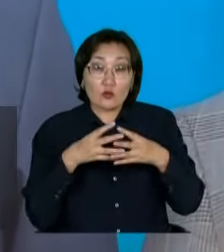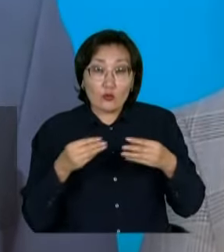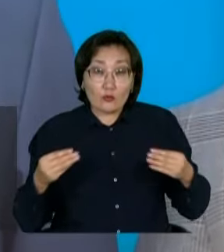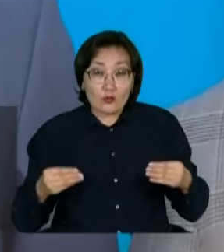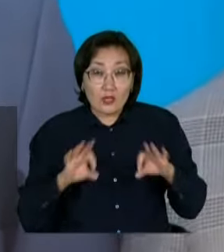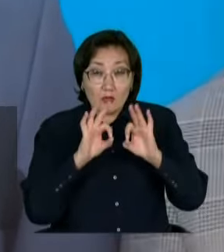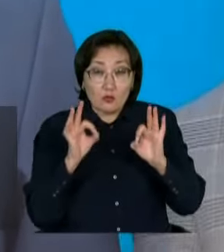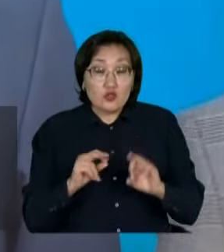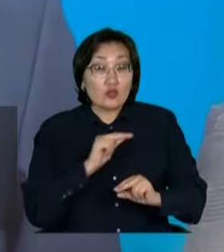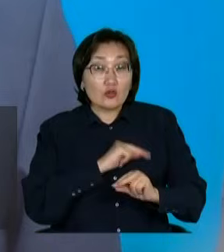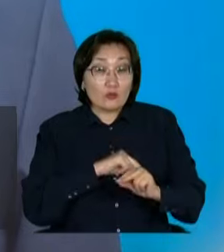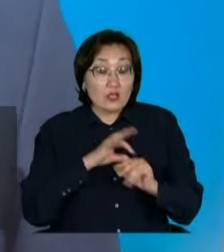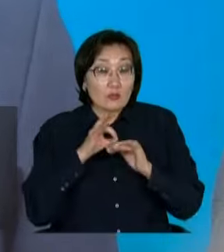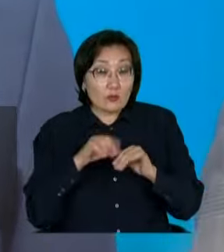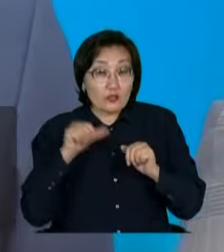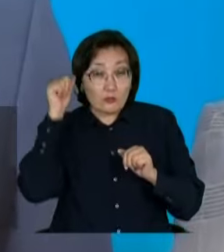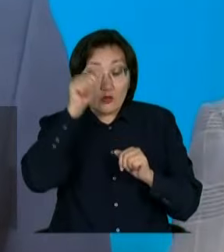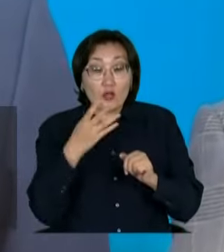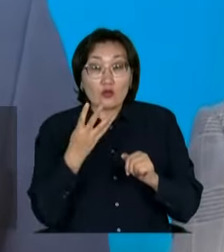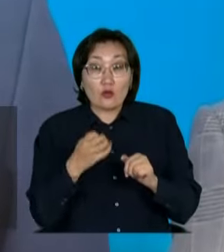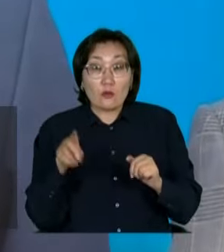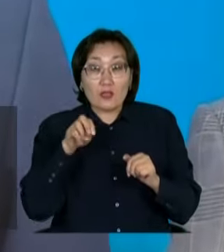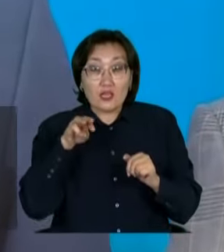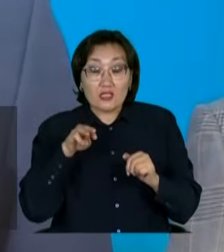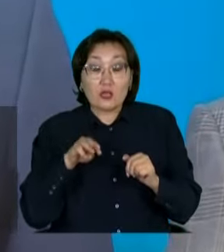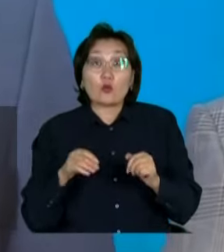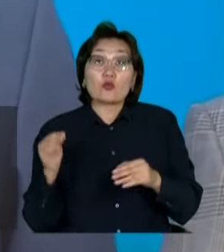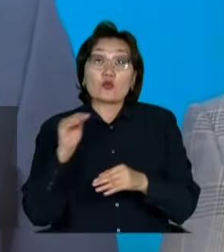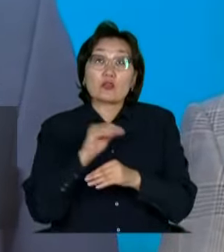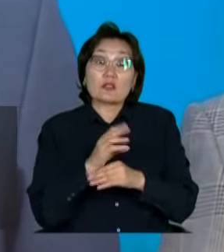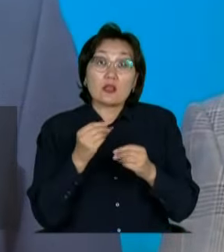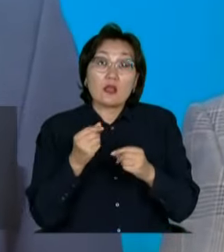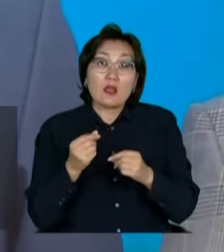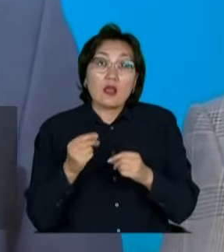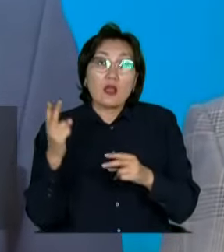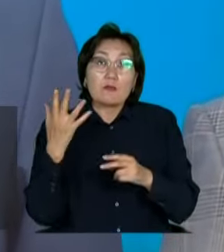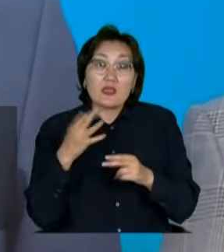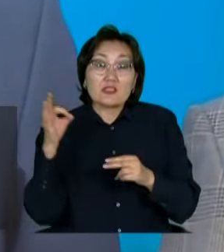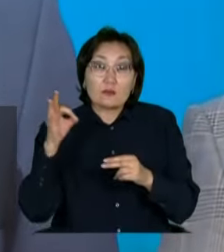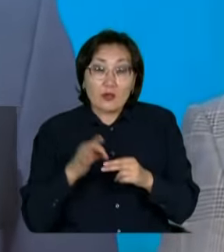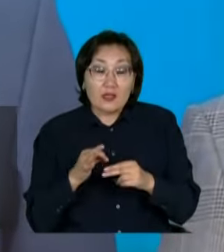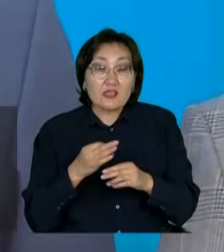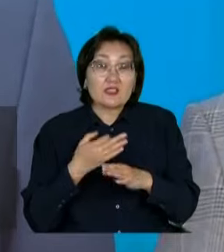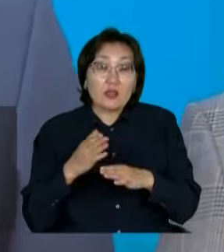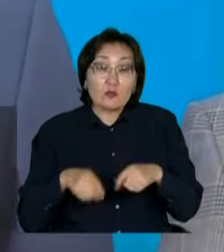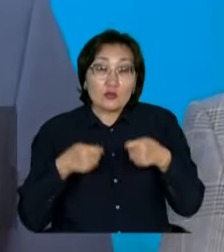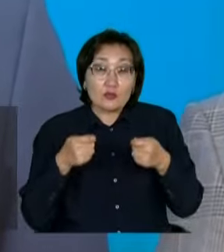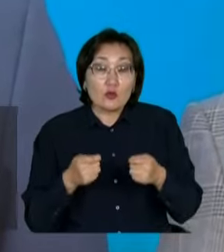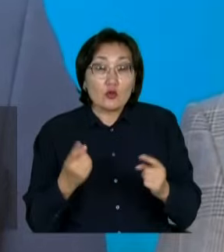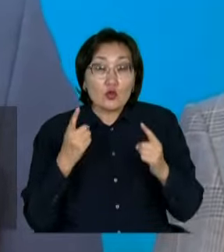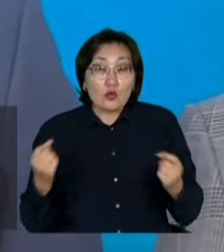күзгі жұмыстарына биыл 400 миллиард қосымша субсидиясыз 5% берілді. Мен ойлаймын, бұл үлкен